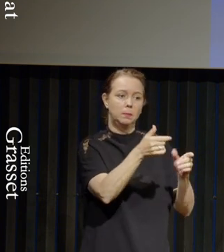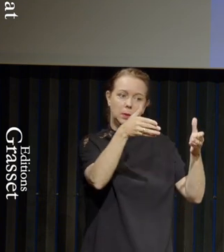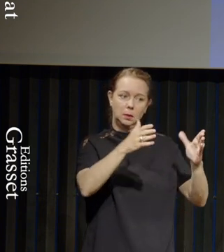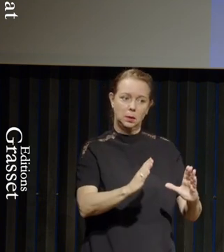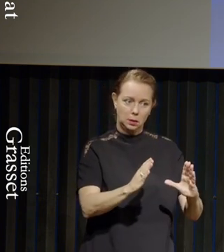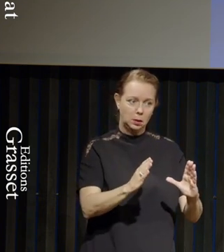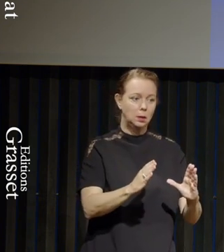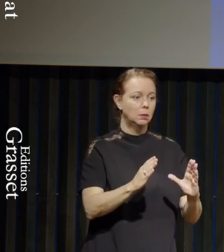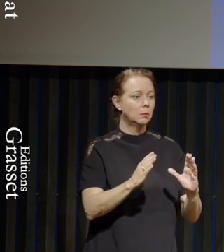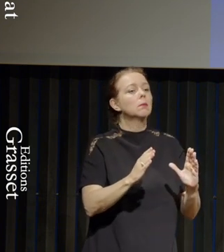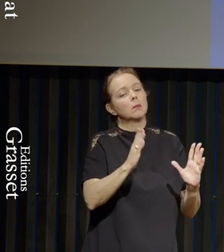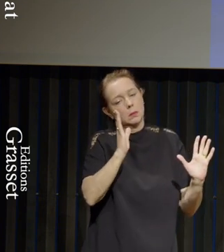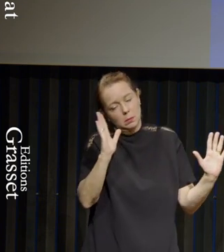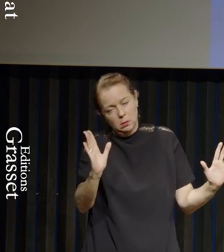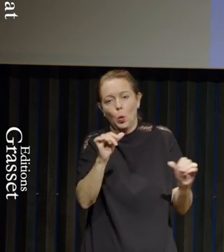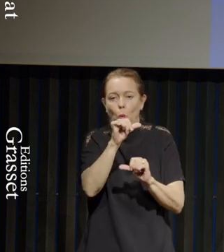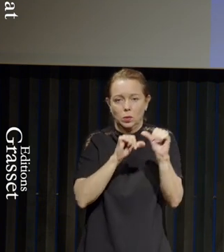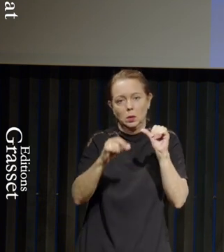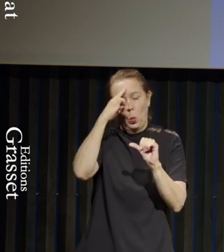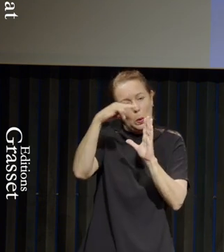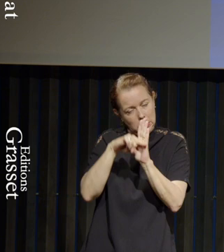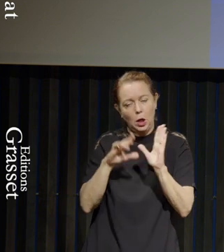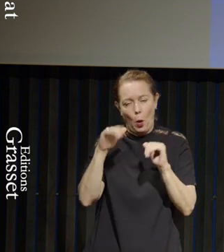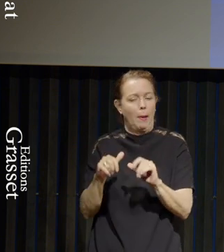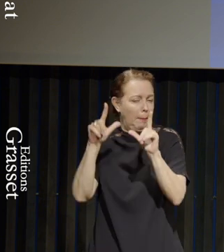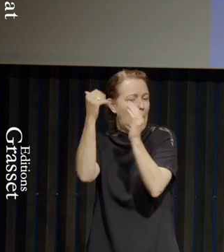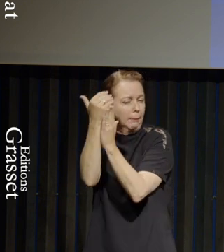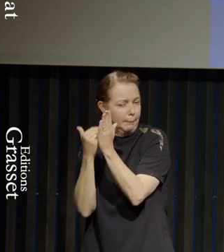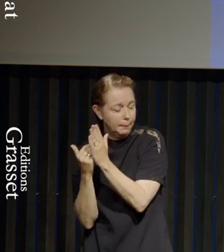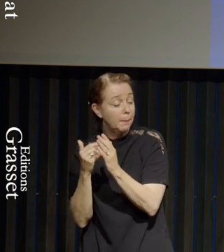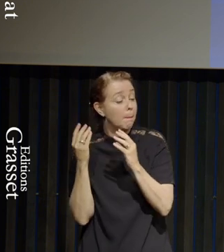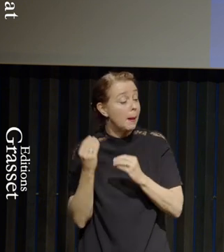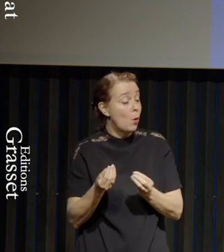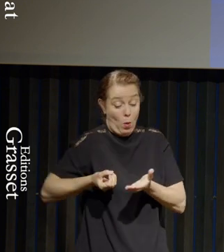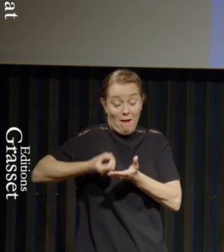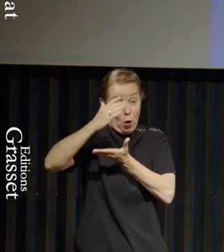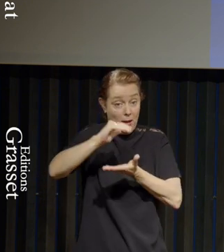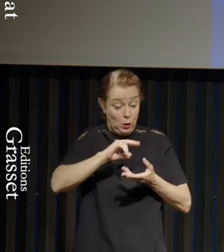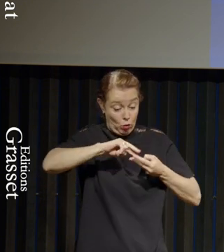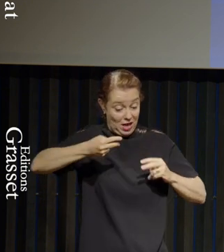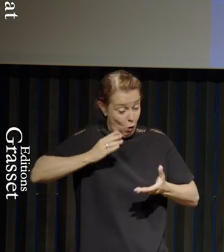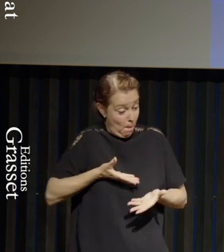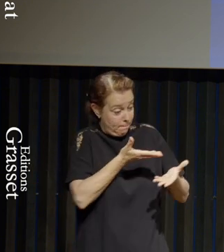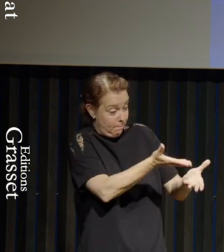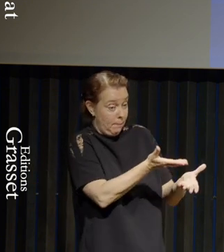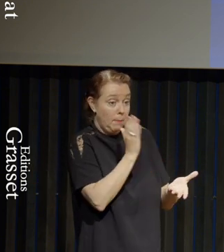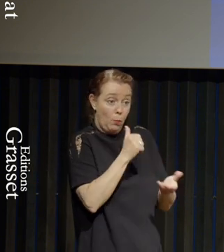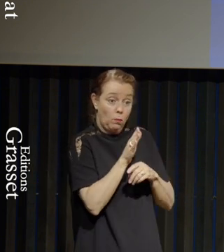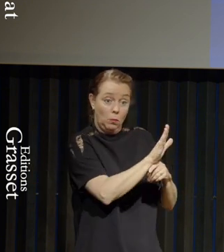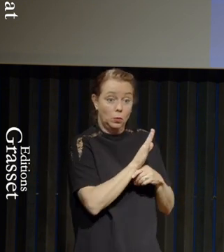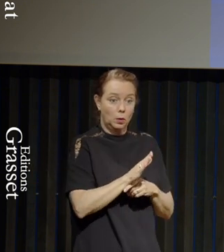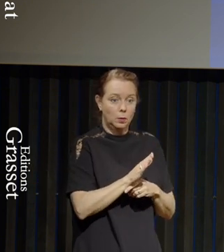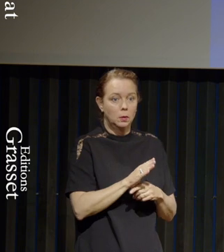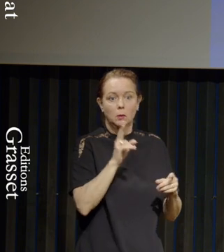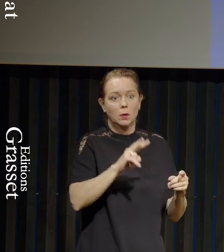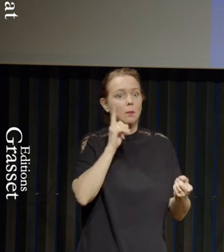de rendre, sous des conditions éthiques très précises, hein, accessibles ces informations, ce qui en fait une sorte d'eldorado